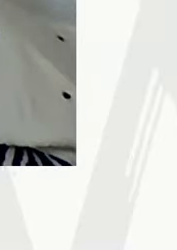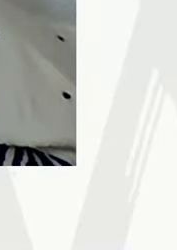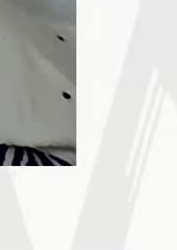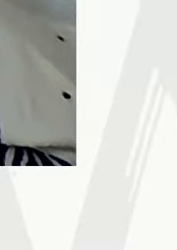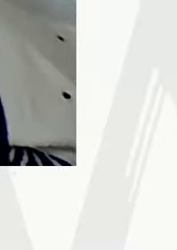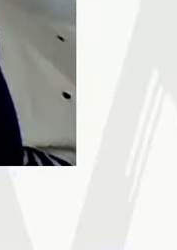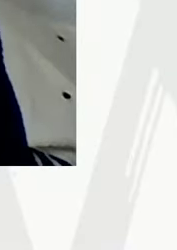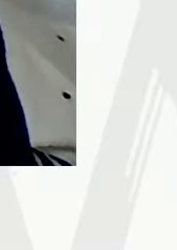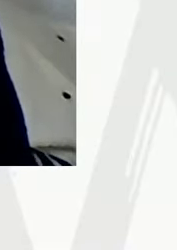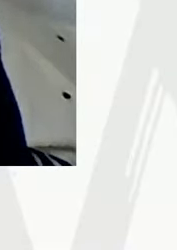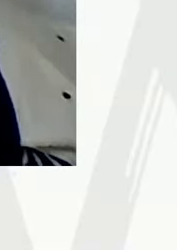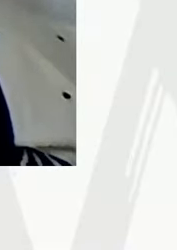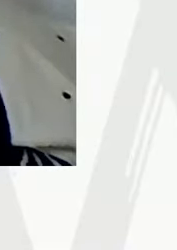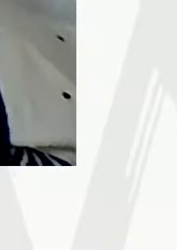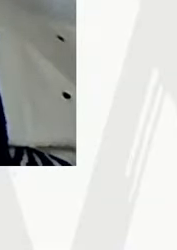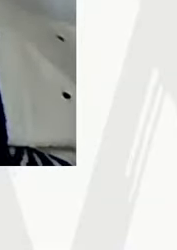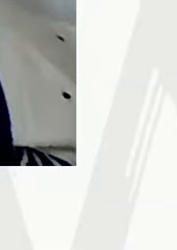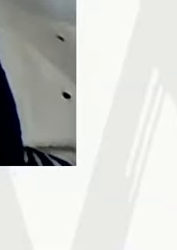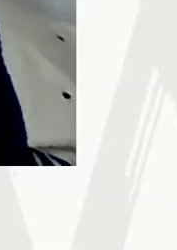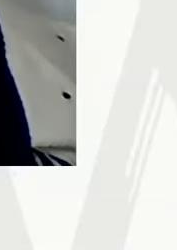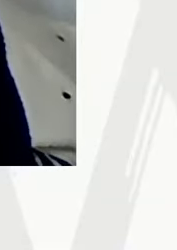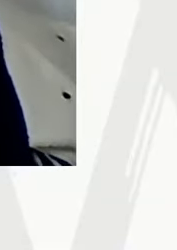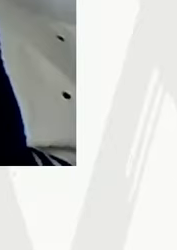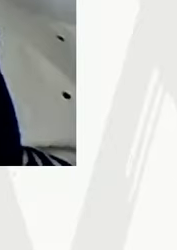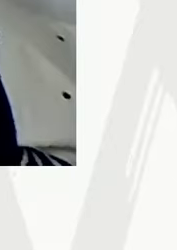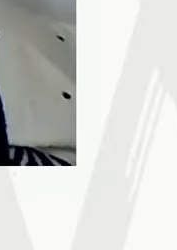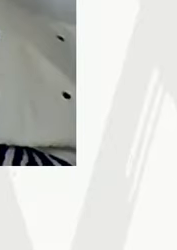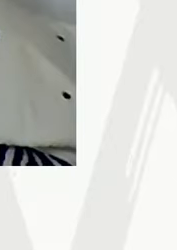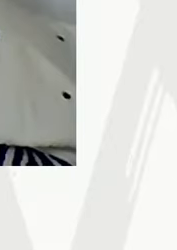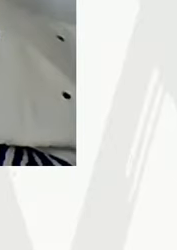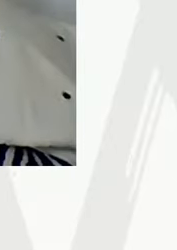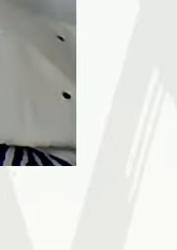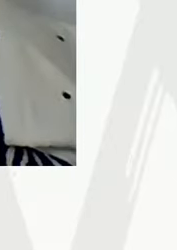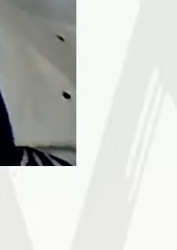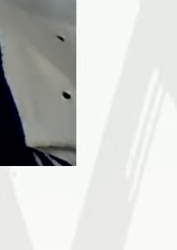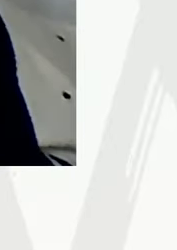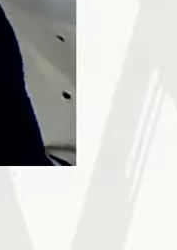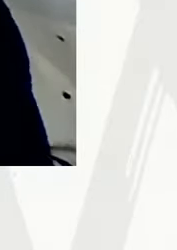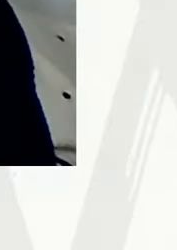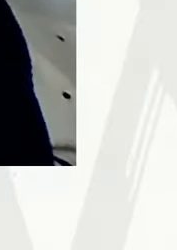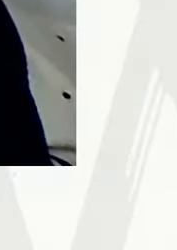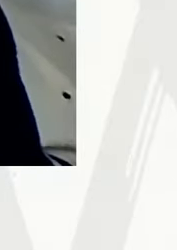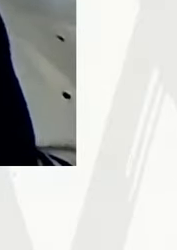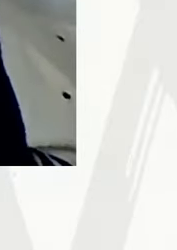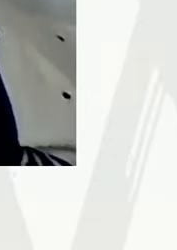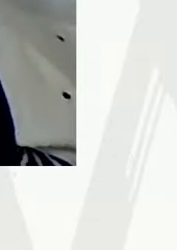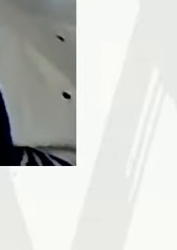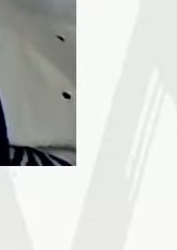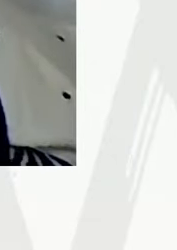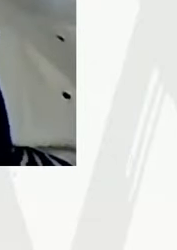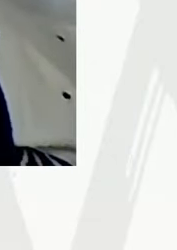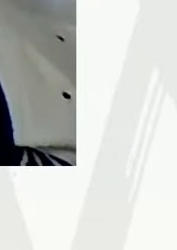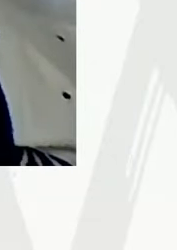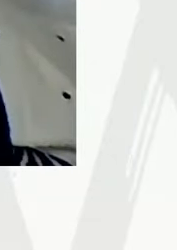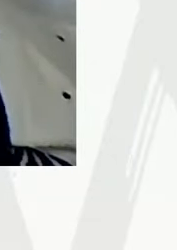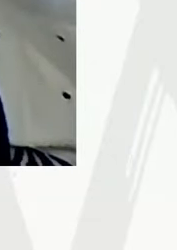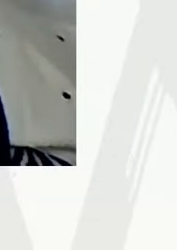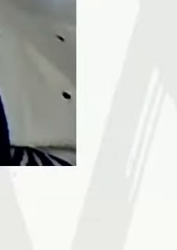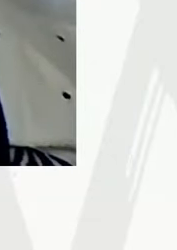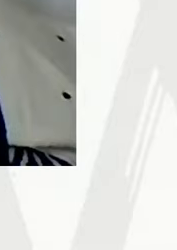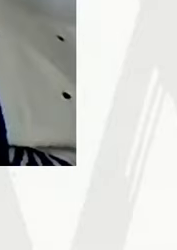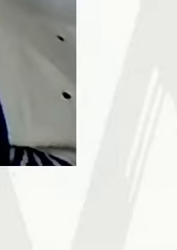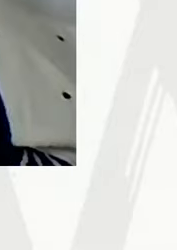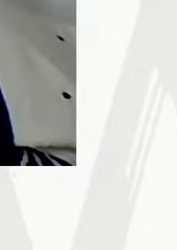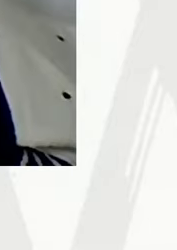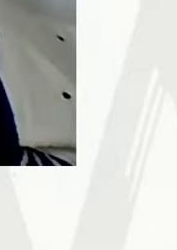la démocratie. Très vite, on a compris que les inégalités de